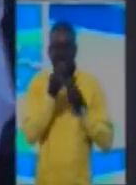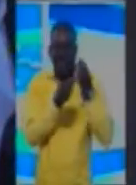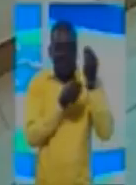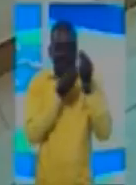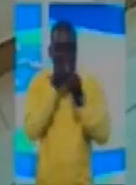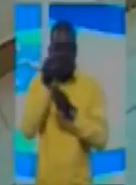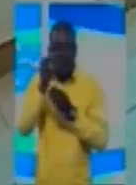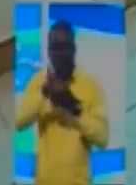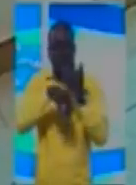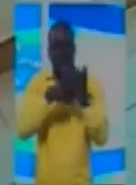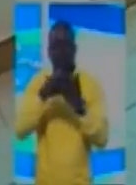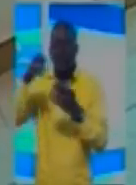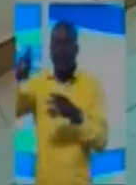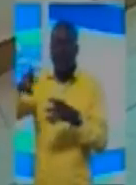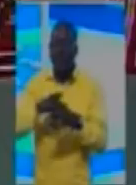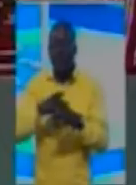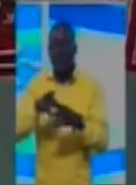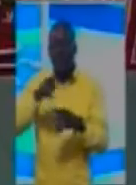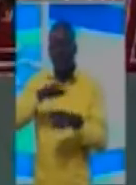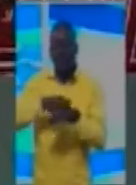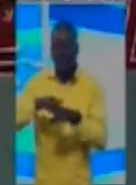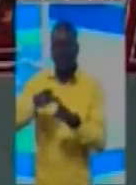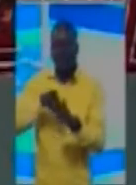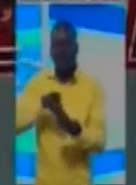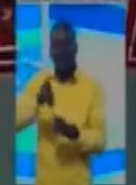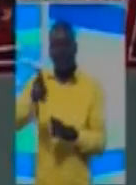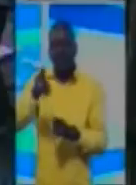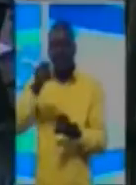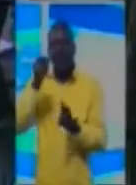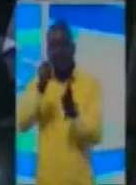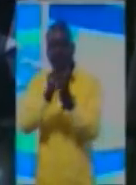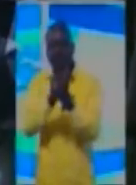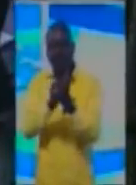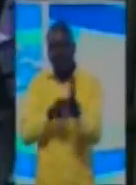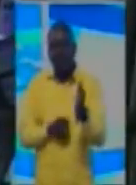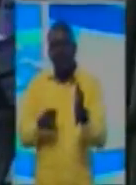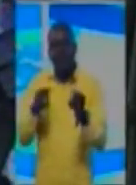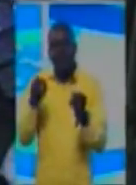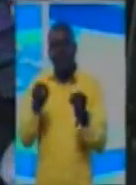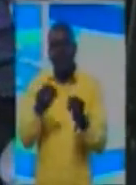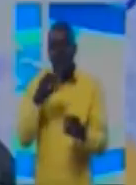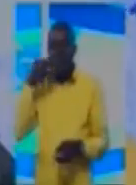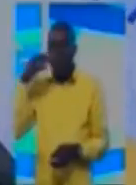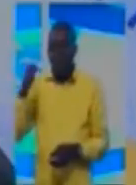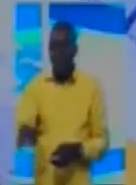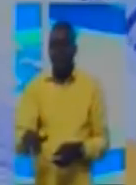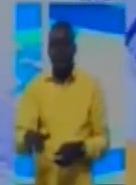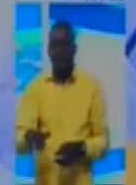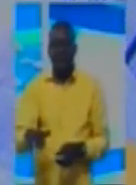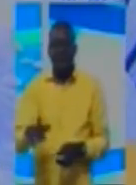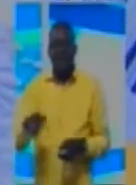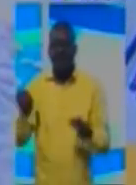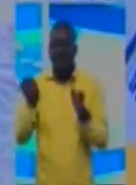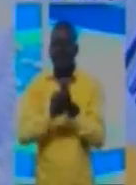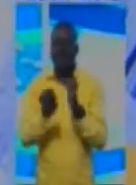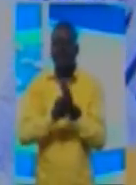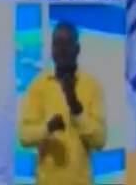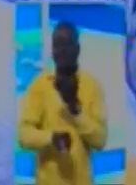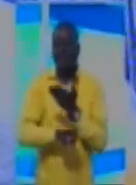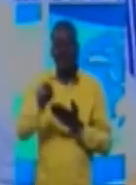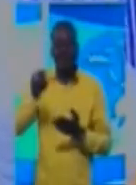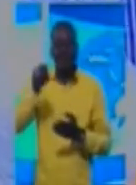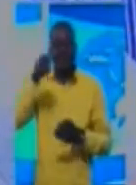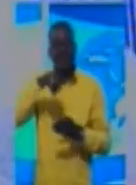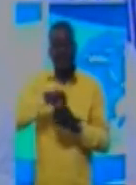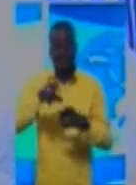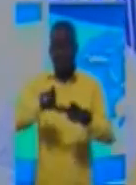près toutes les pratiques sur ces domaines et en soustraire celles qui sont peu commodes. Je prends un exemple aussi simple. Dans le plateau